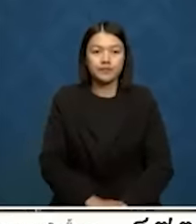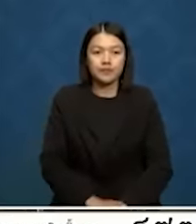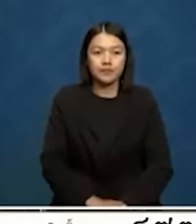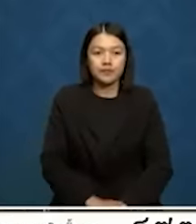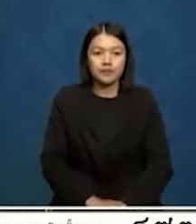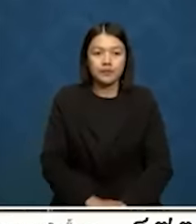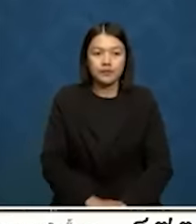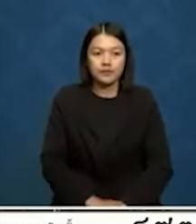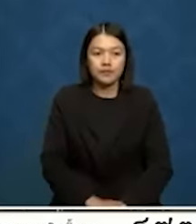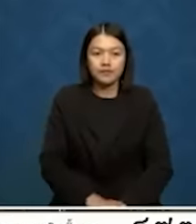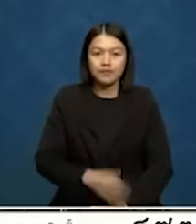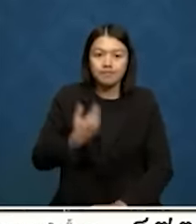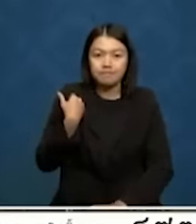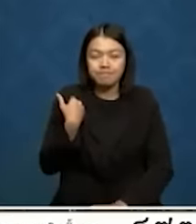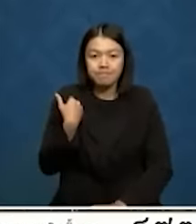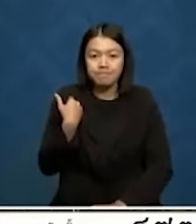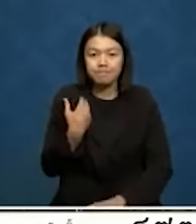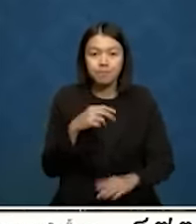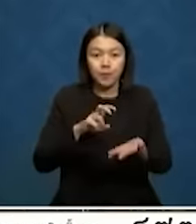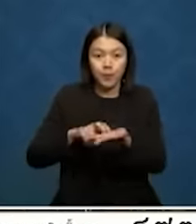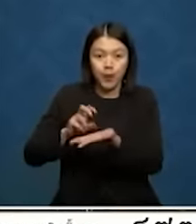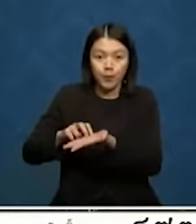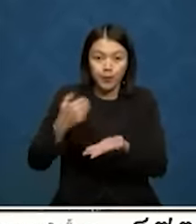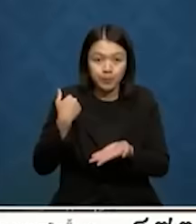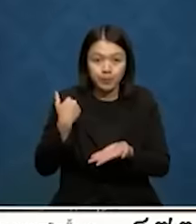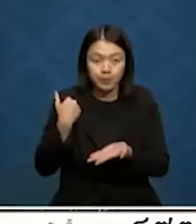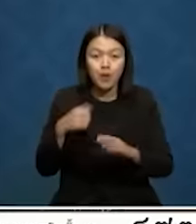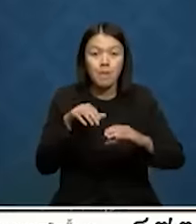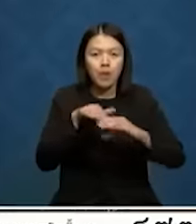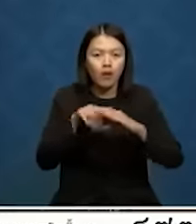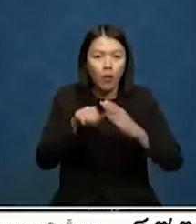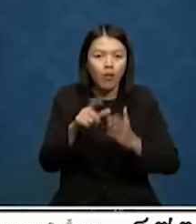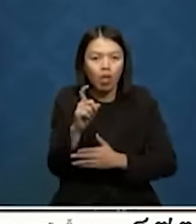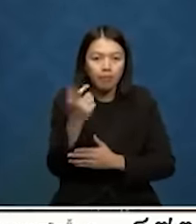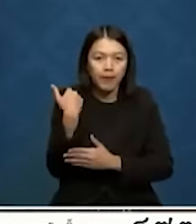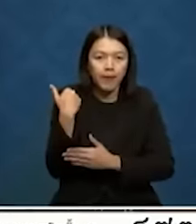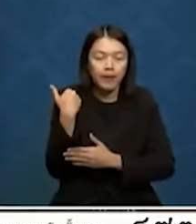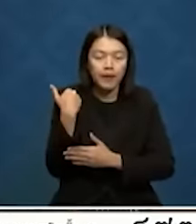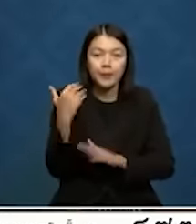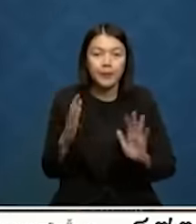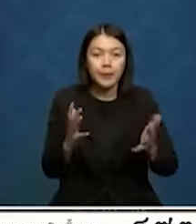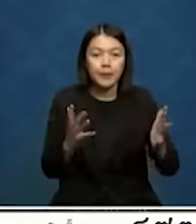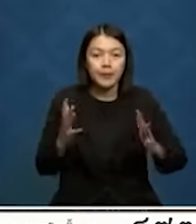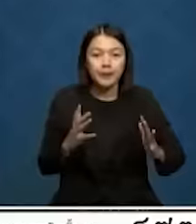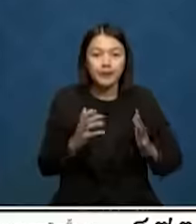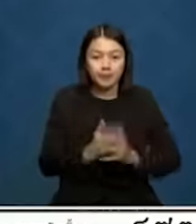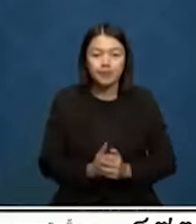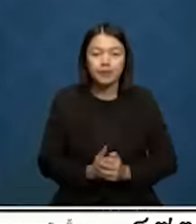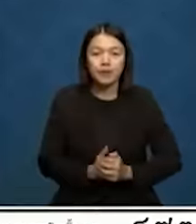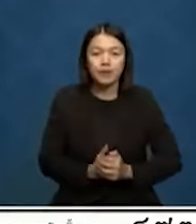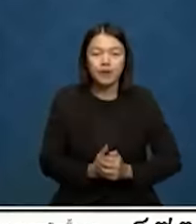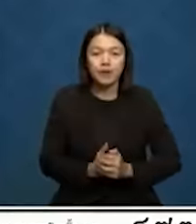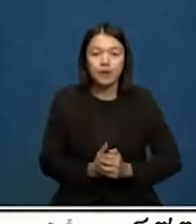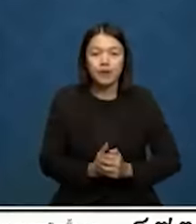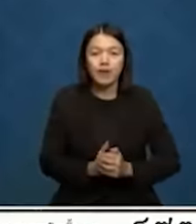รับรองมีไหมครับผู้ที่ต้องการรับรองแล้วก็กดบัตรไม่ได้ไม่มีแล้วนะครับก็ถือ